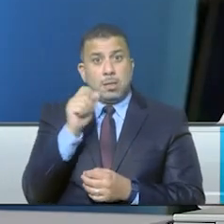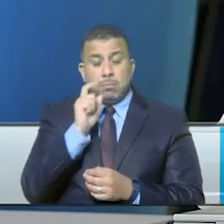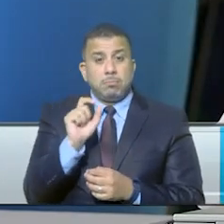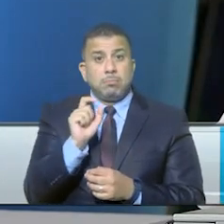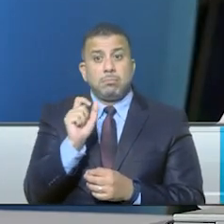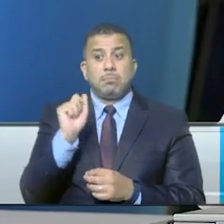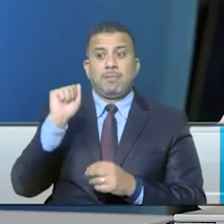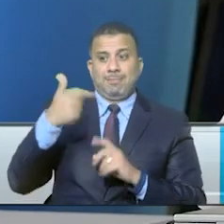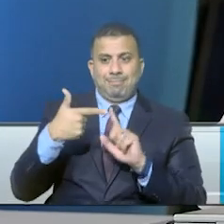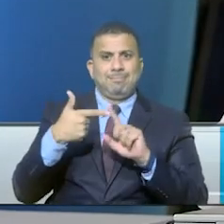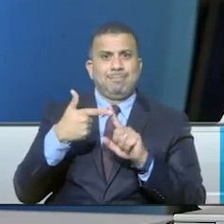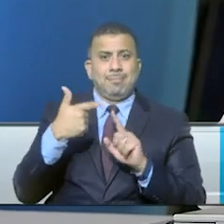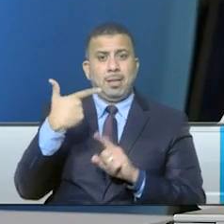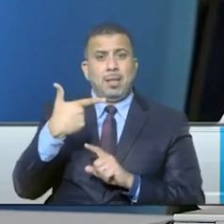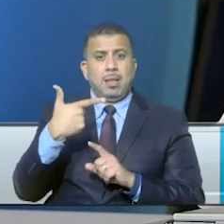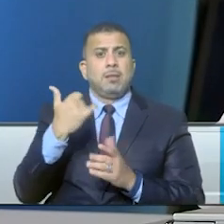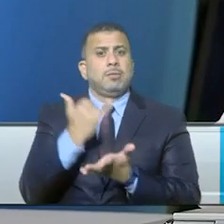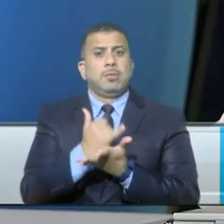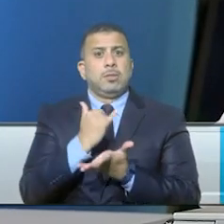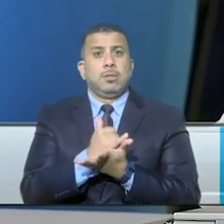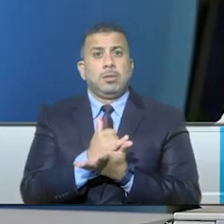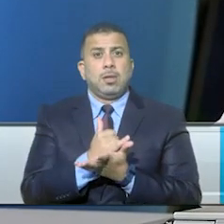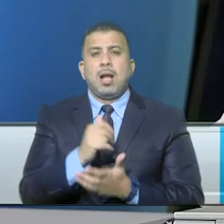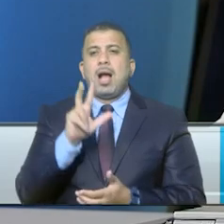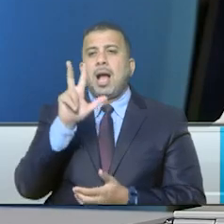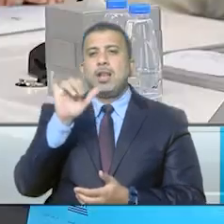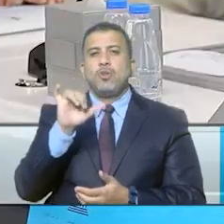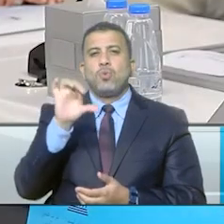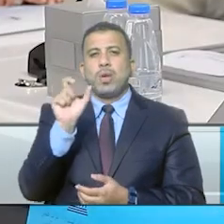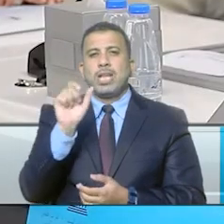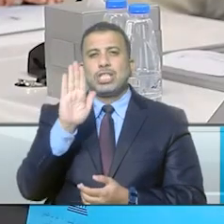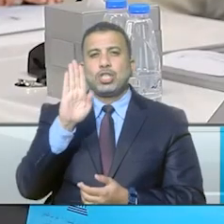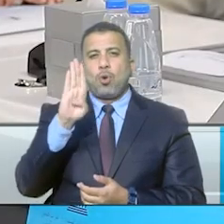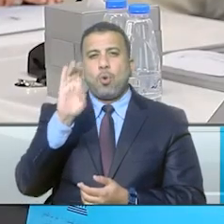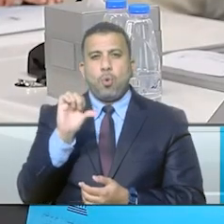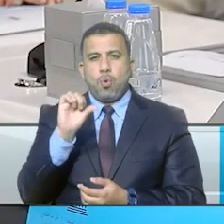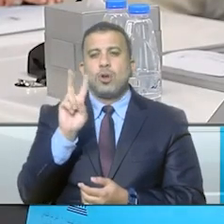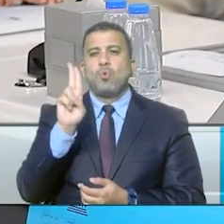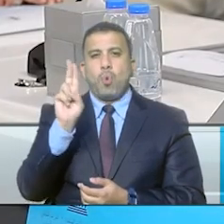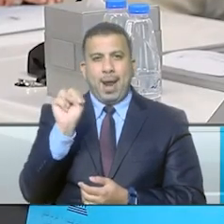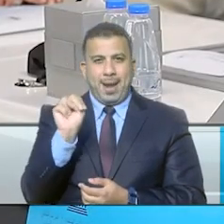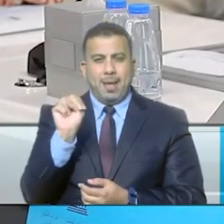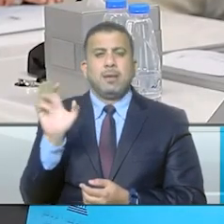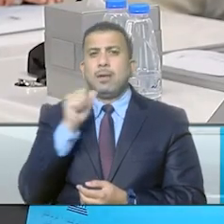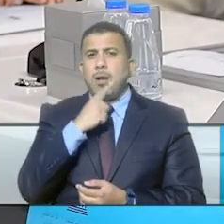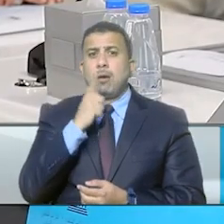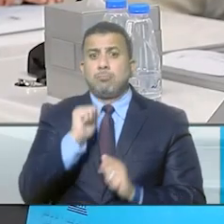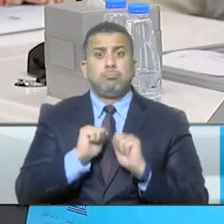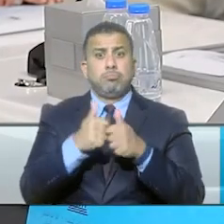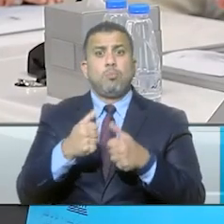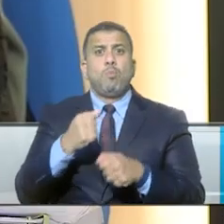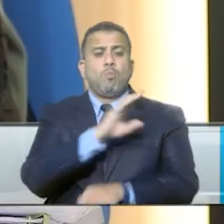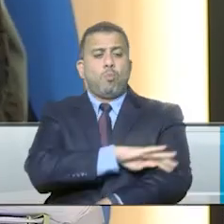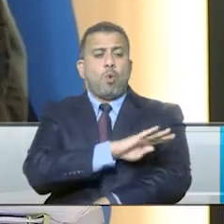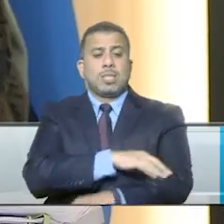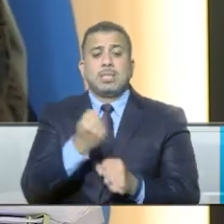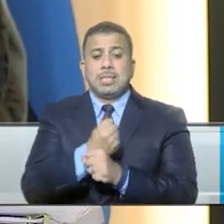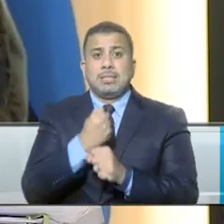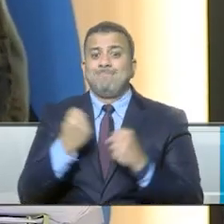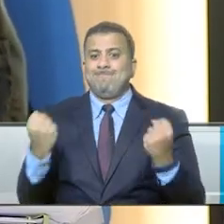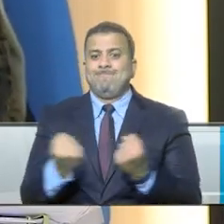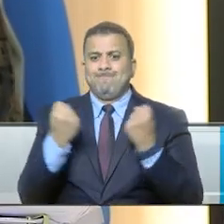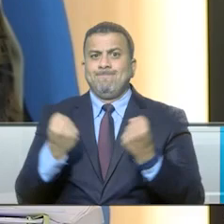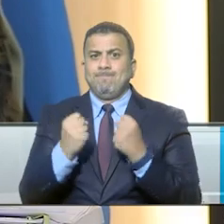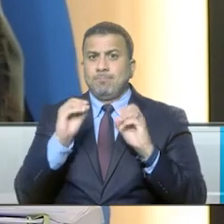الفئة الثانية تحت رعاية اليونسكو، تم تنظيم ورشة تدريبية لموظفيه